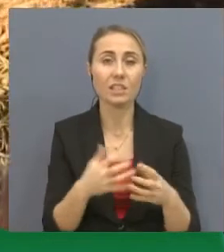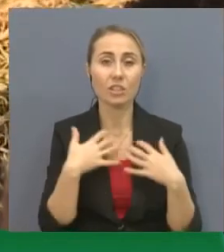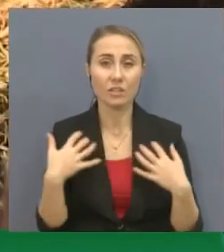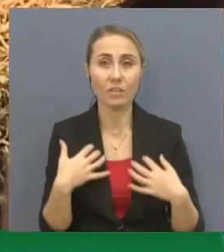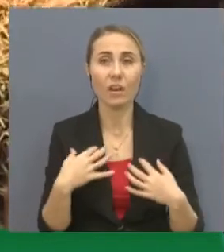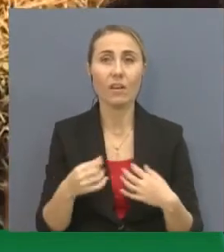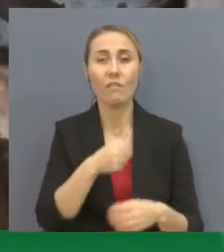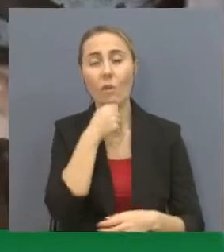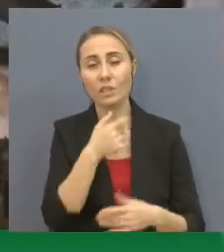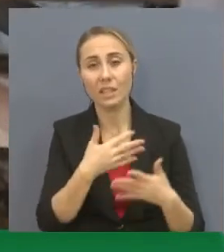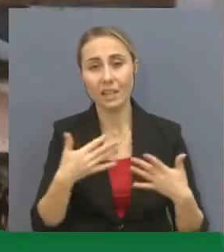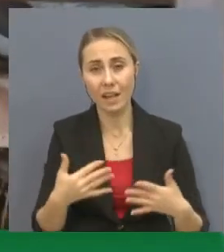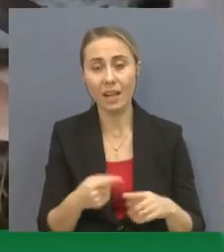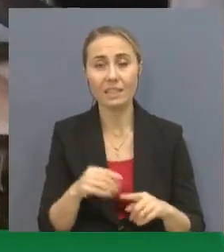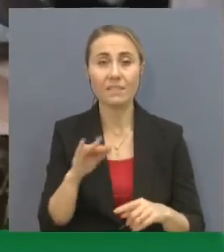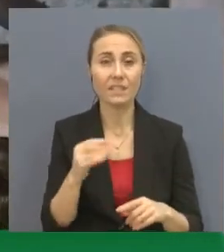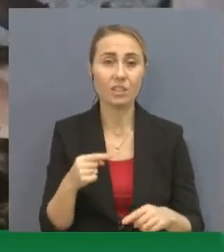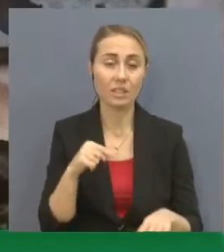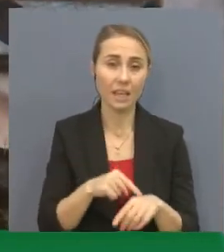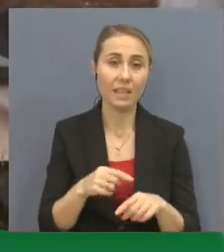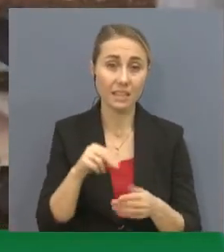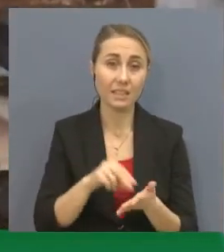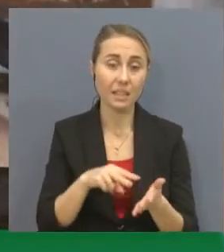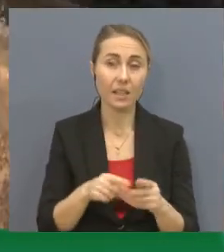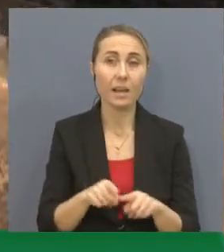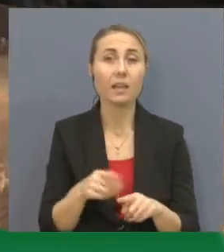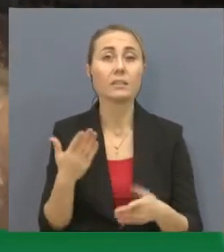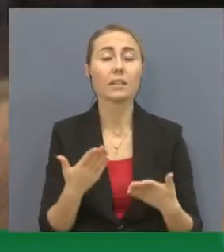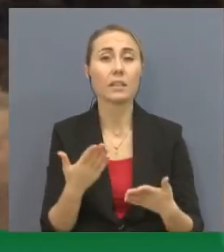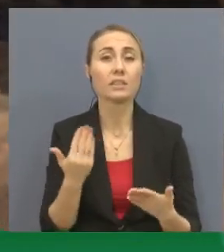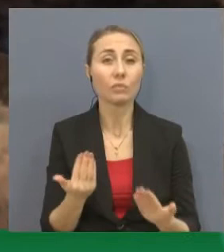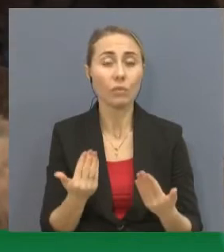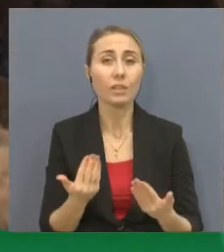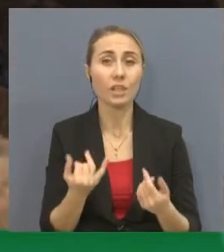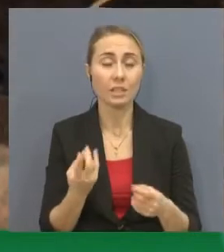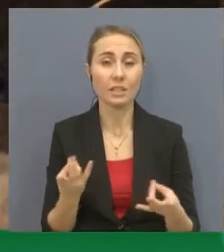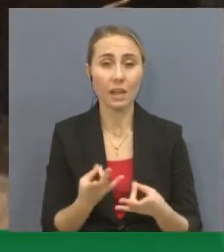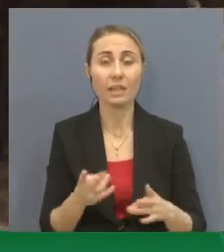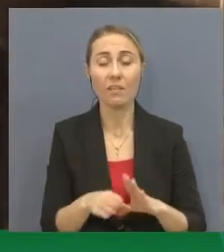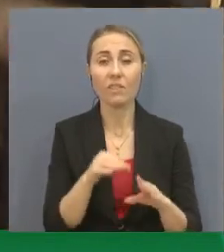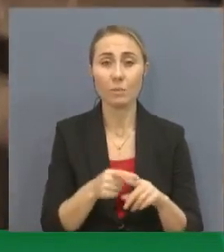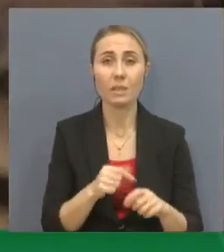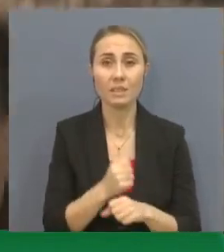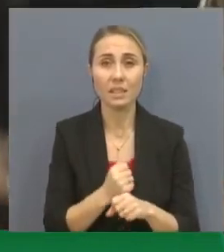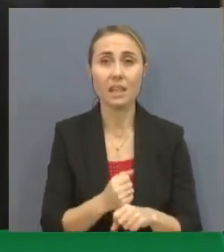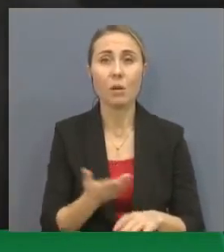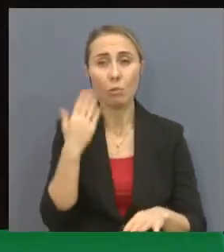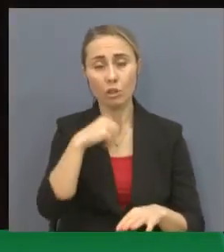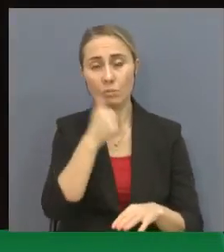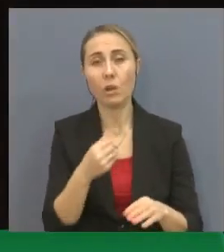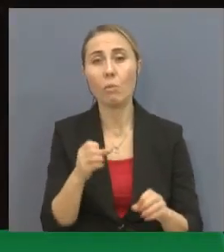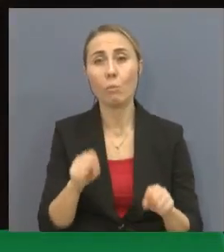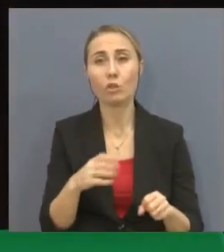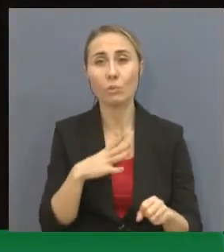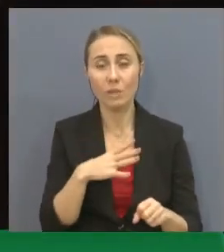у них разная соответственно и цена если уж говорить о стоимости то уже сейчас можно сделать вывод в прошлом году словом можно было купить